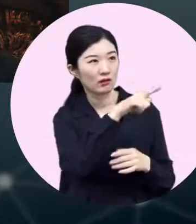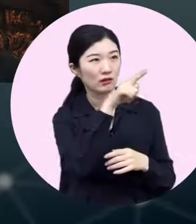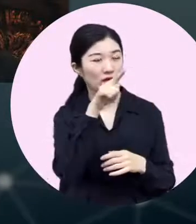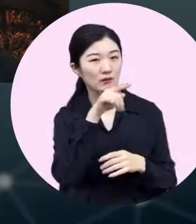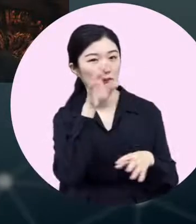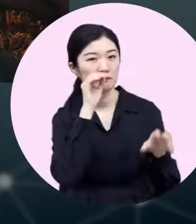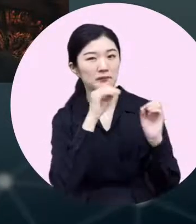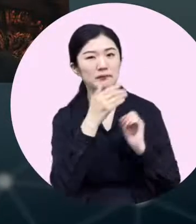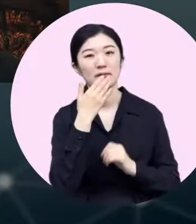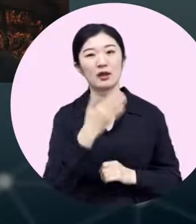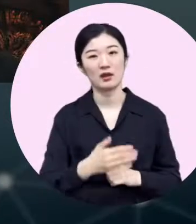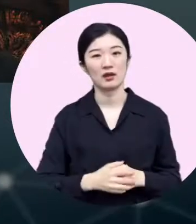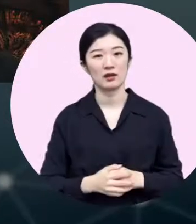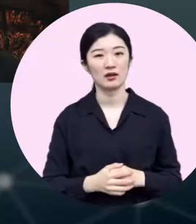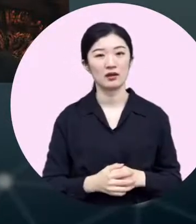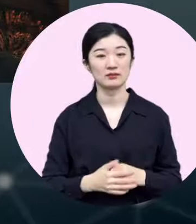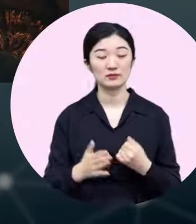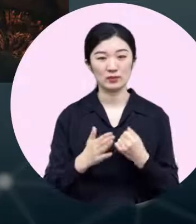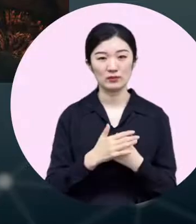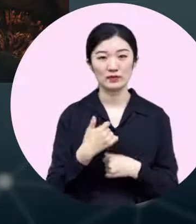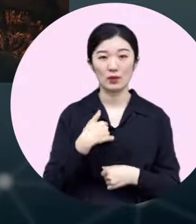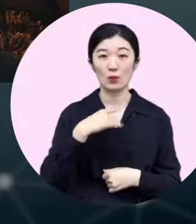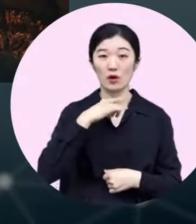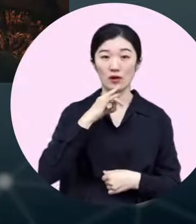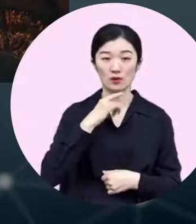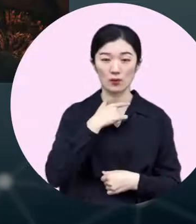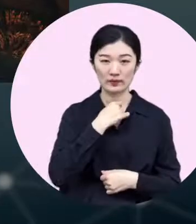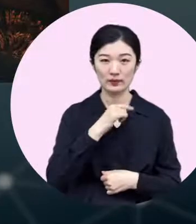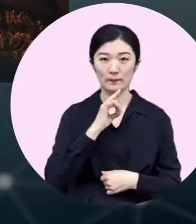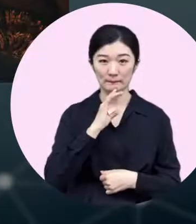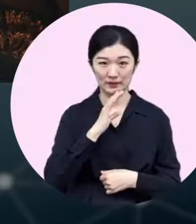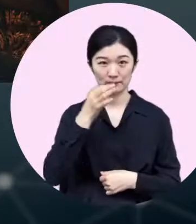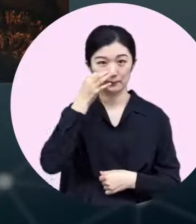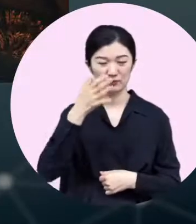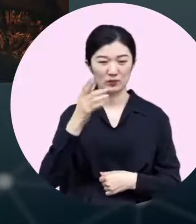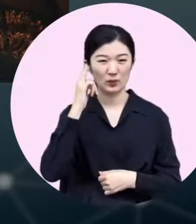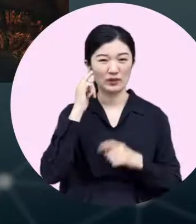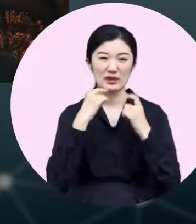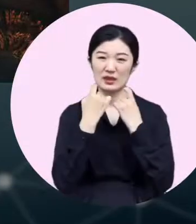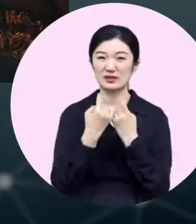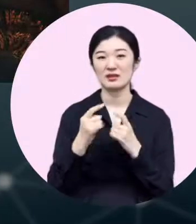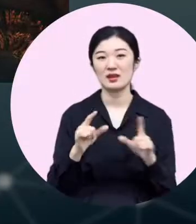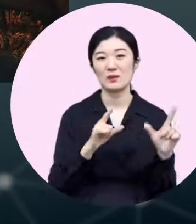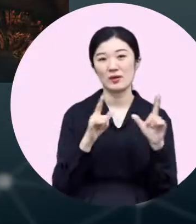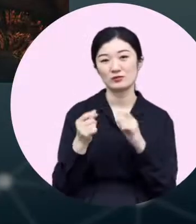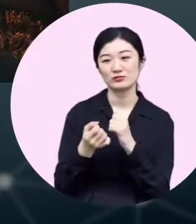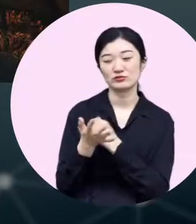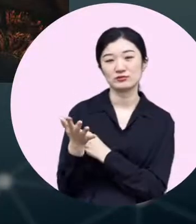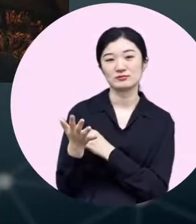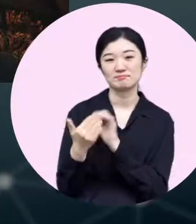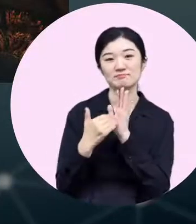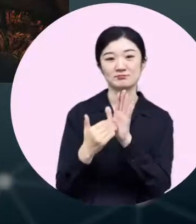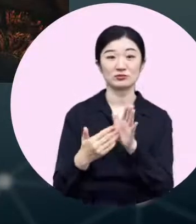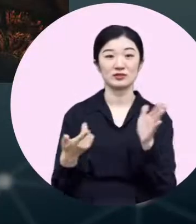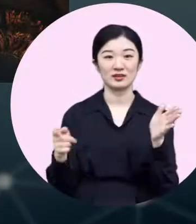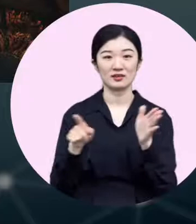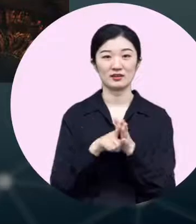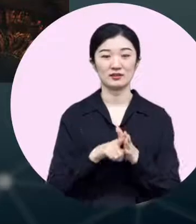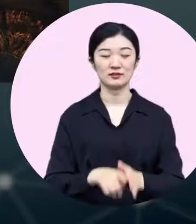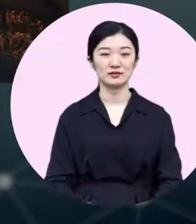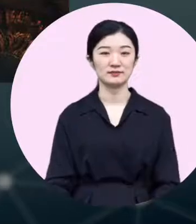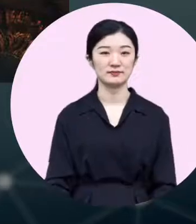공유해주는 방식이 안전하다고 볼 수 있겠죠. 여러분의 사생활이 공개가 되면 좀 불편하잖아요. 그렇죠? 자,